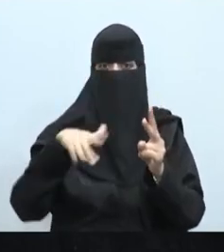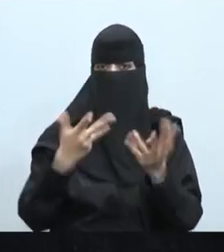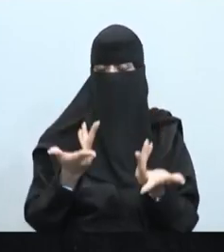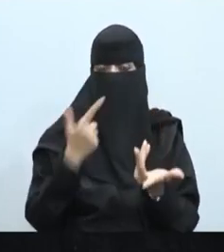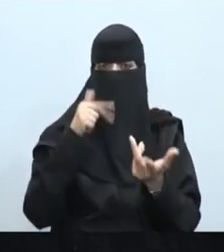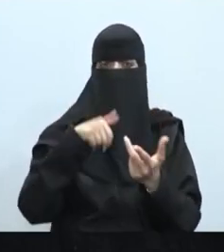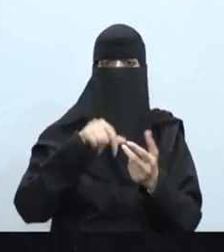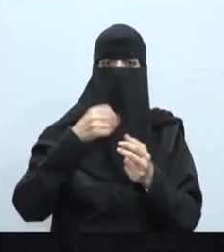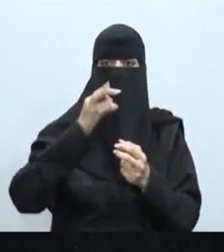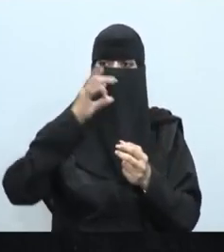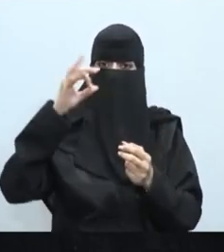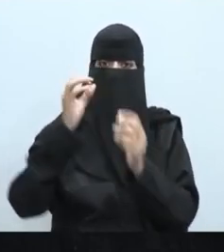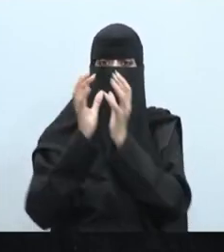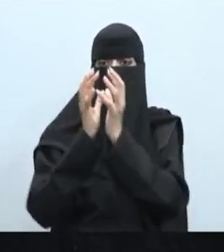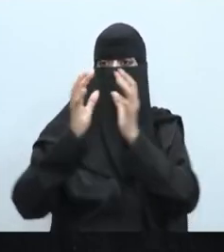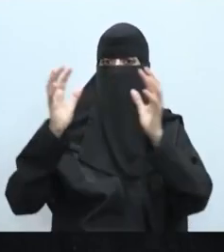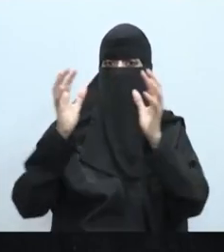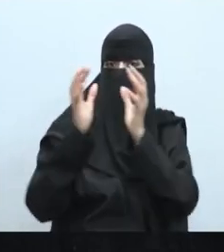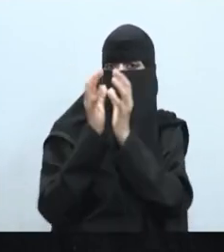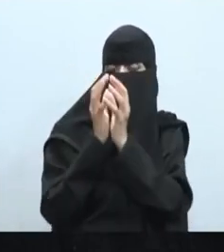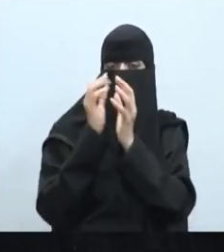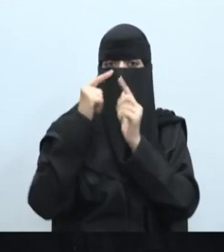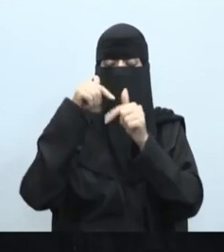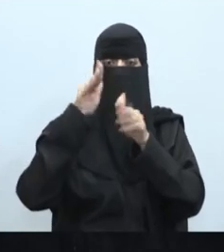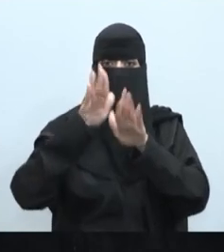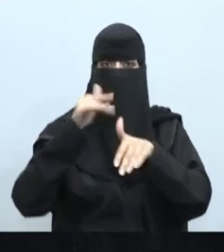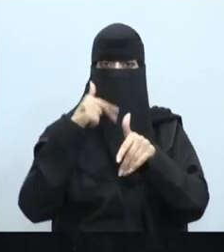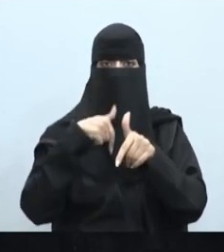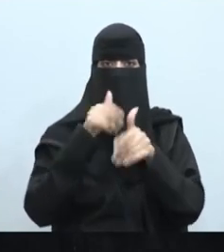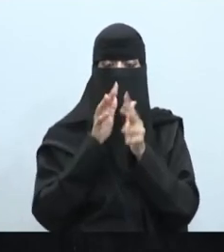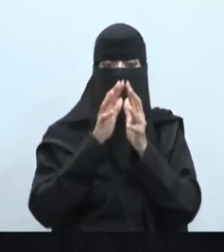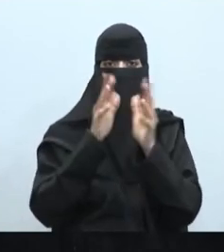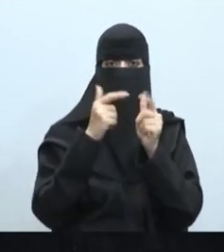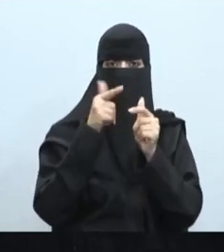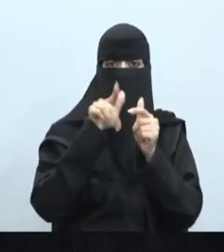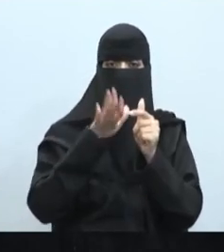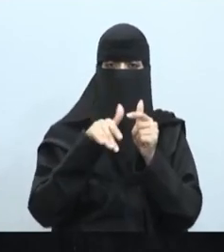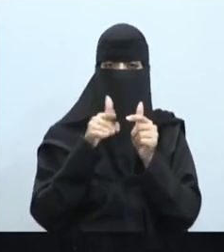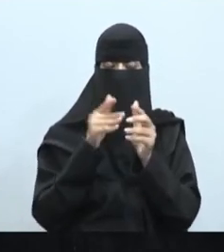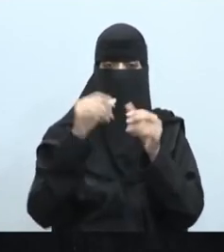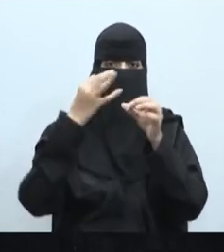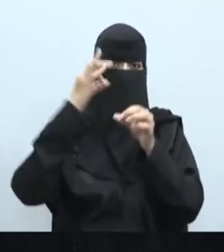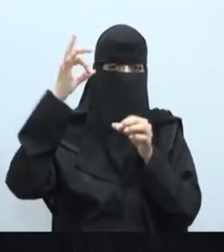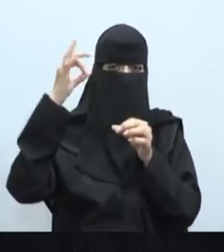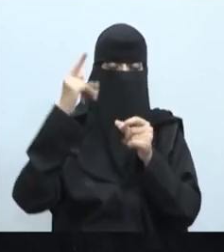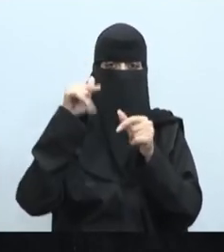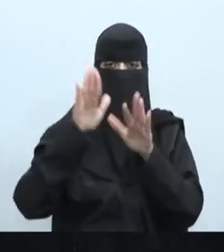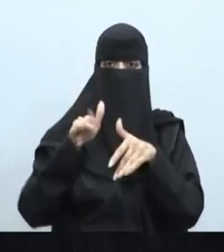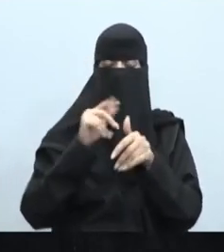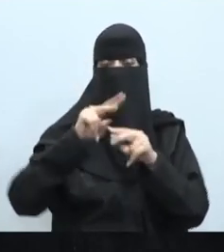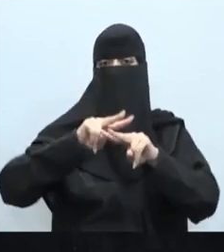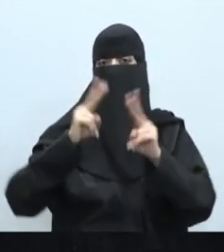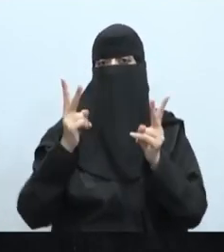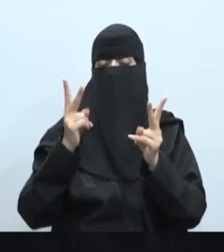يختلف في حجمها تختلف في كبرها تختلف في ايضا لمعانها فهي